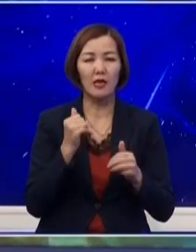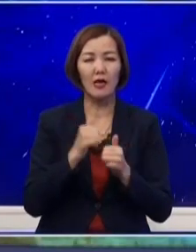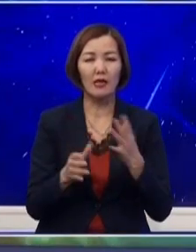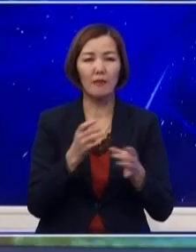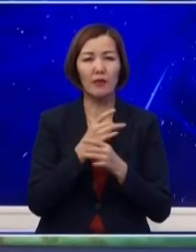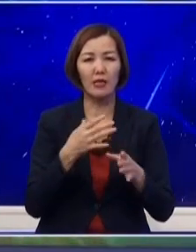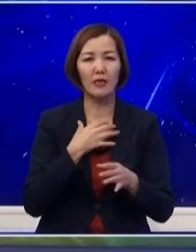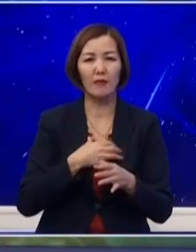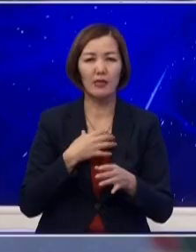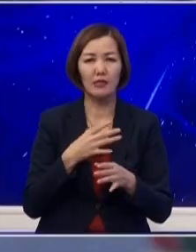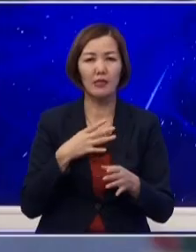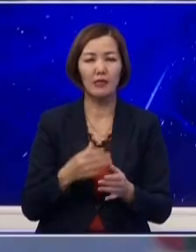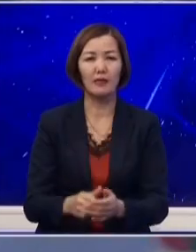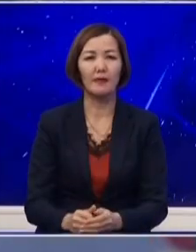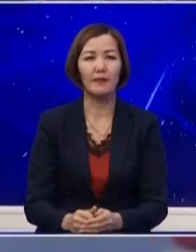маңызды.